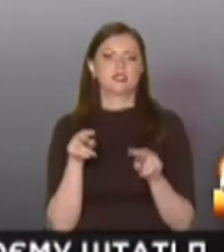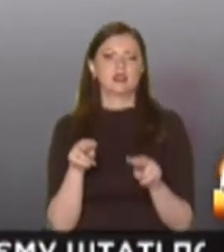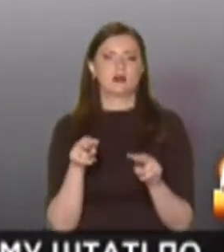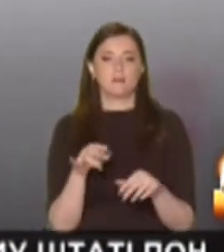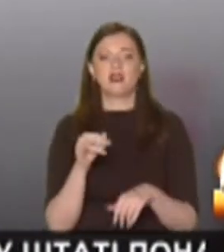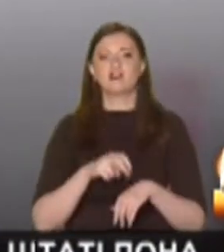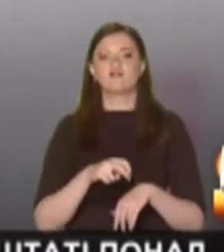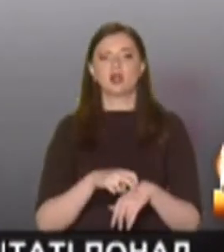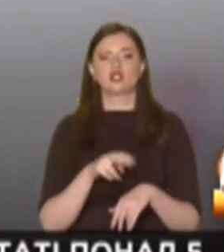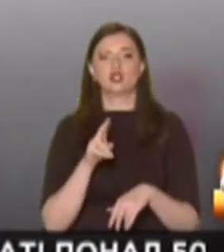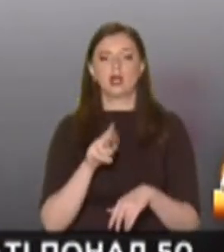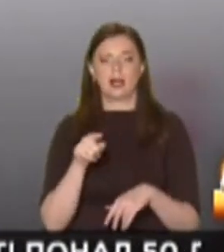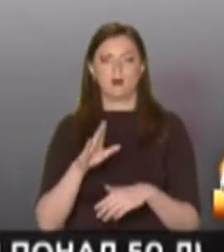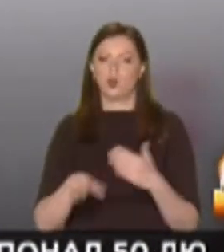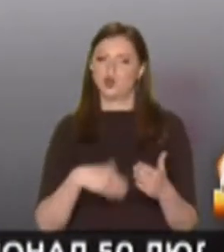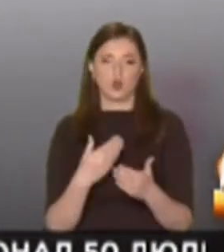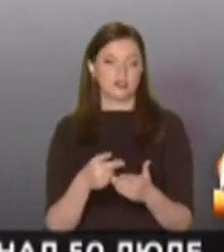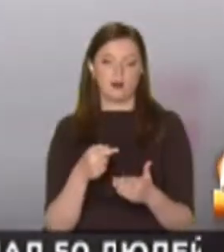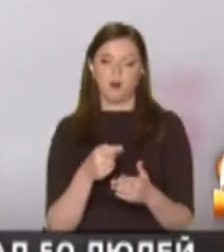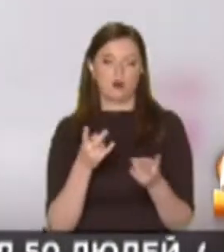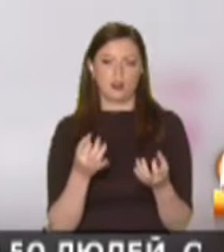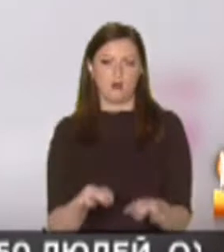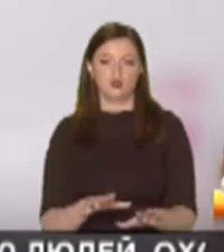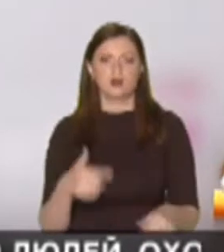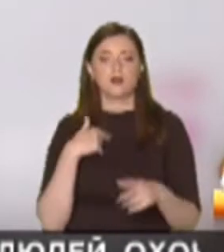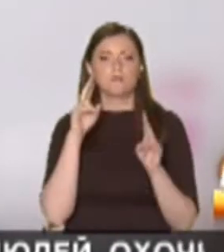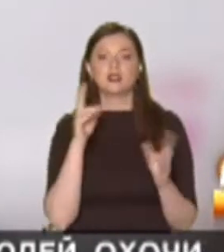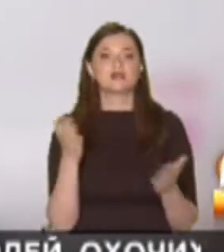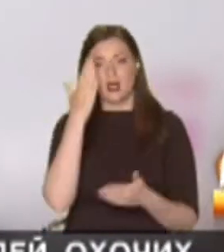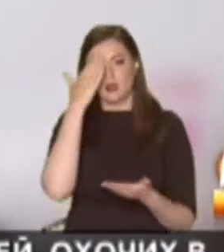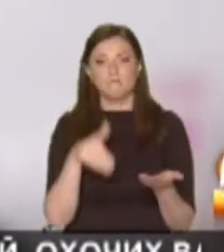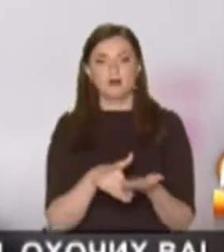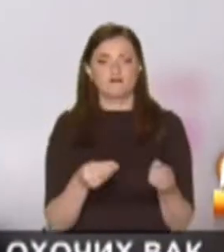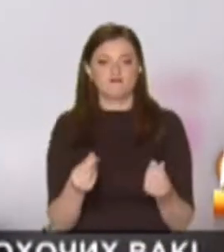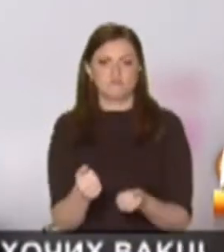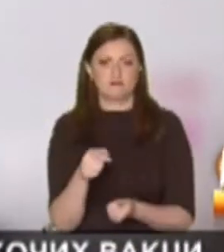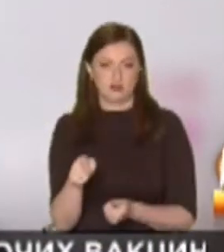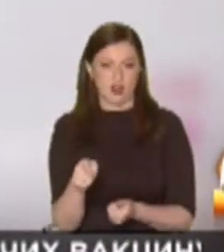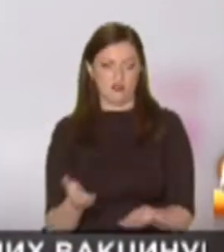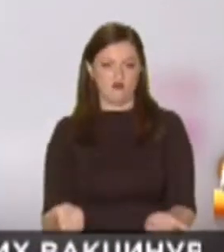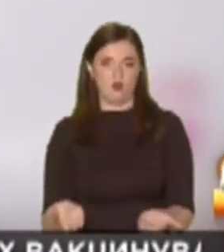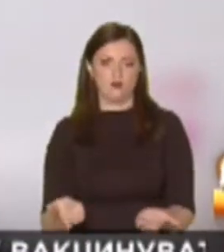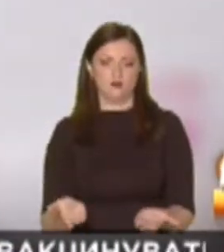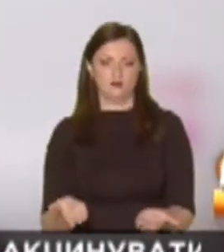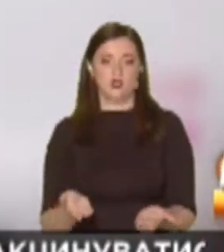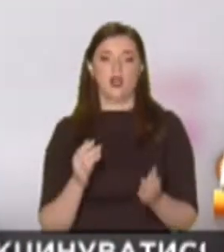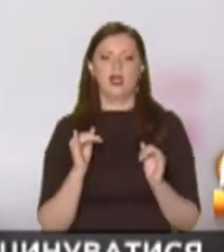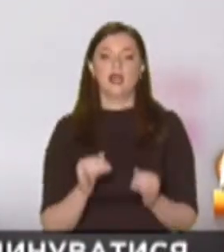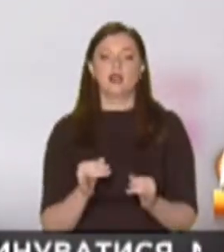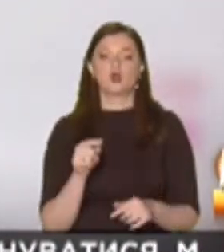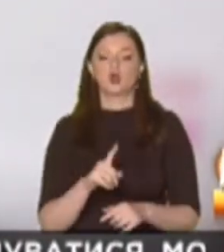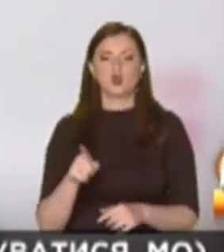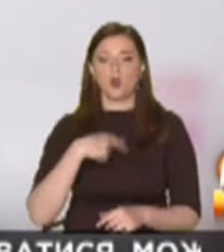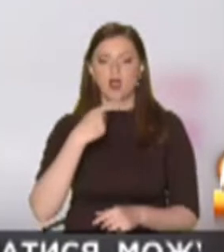наблюдение, и врачи к нему до сих пор так и не пустили. Мы не знаем, какие методы воздействия на него оказываются. И то, что